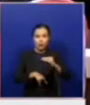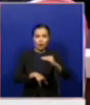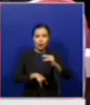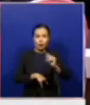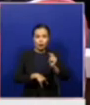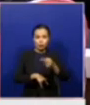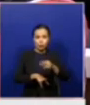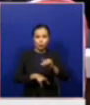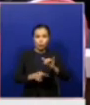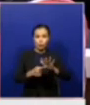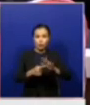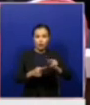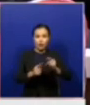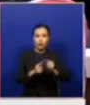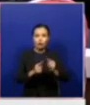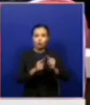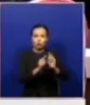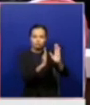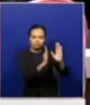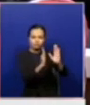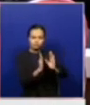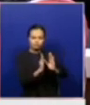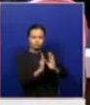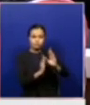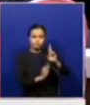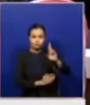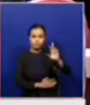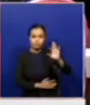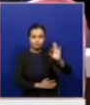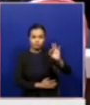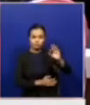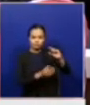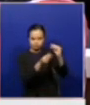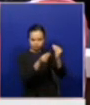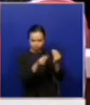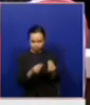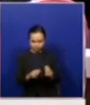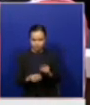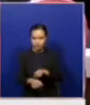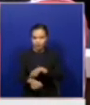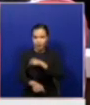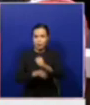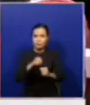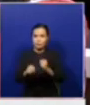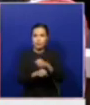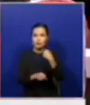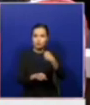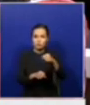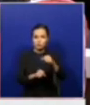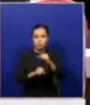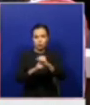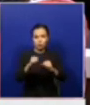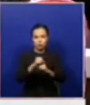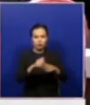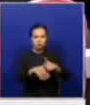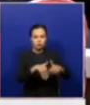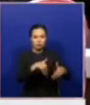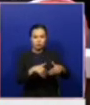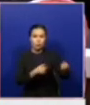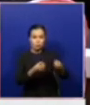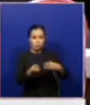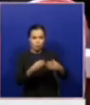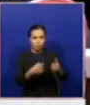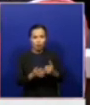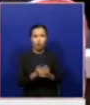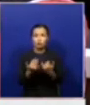ในหลวงรัชกาลที่9ตั้งแต่สร้างมานับ10ปีชาวบ้านบอกกับผมว่ายังไม่เ